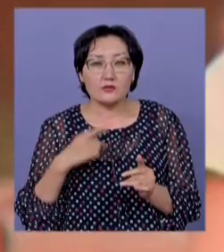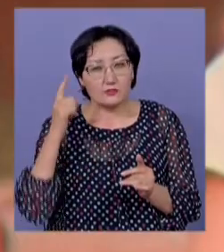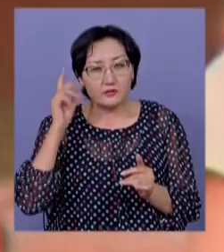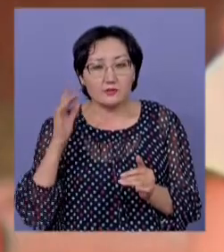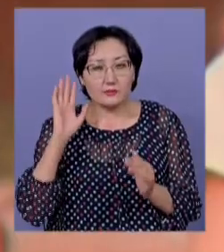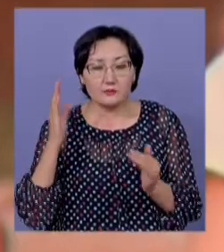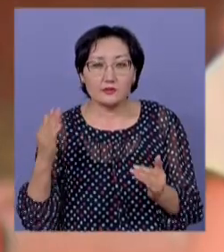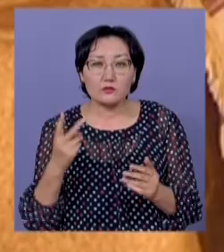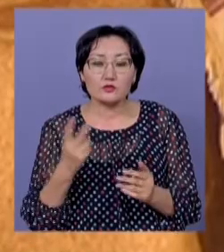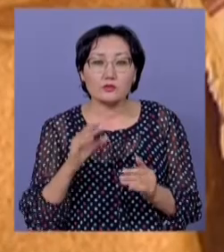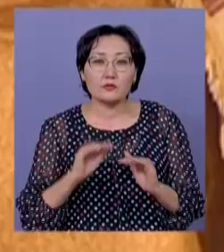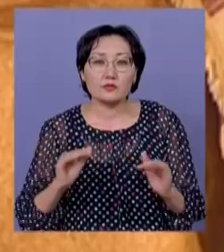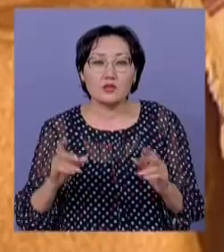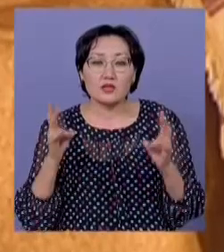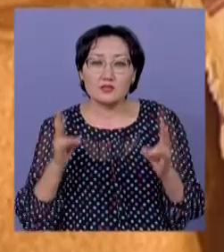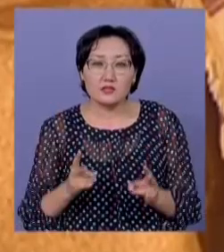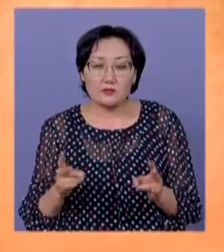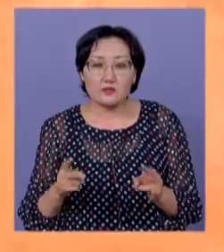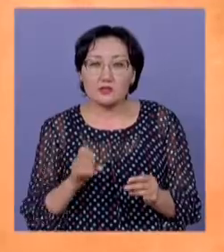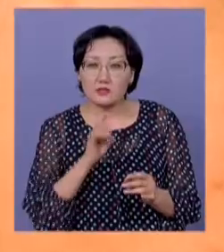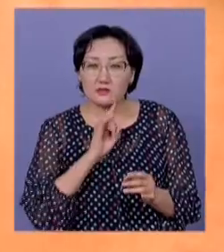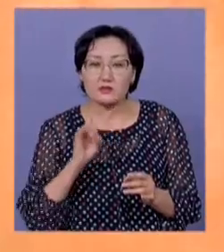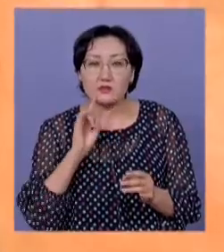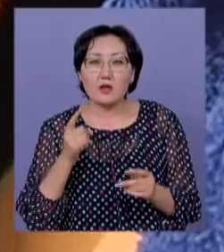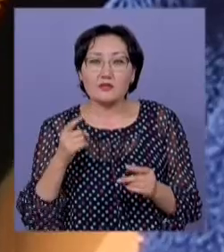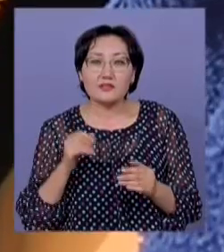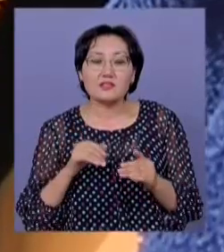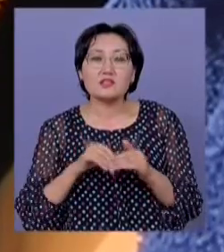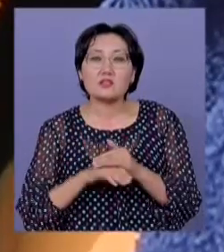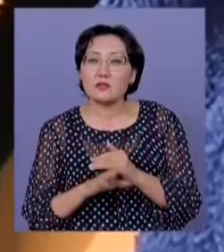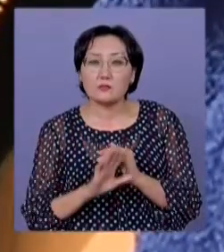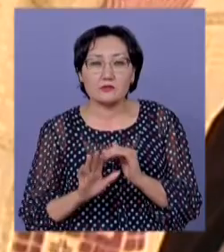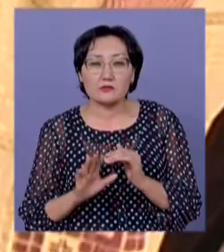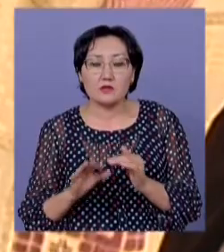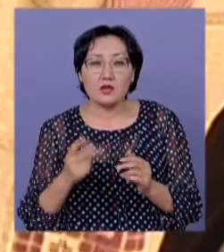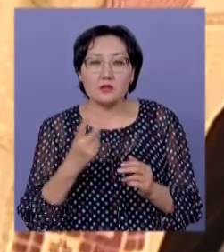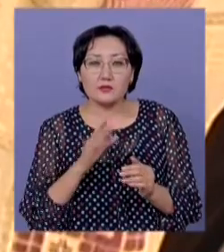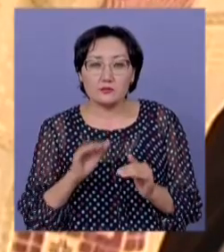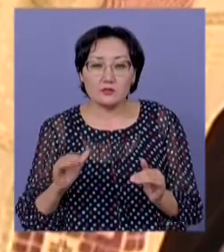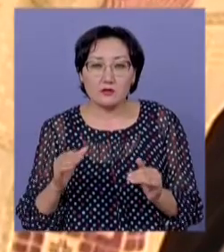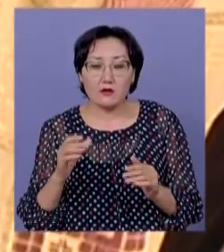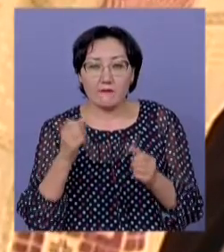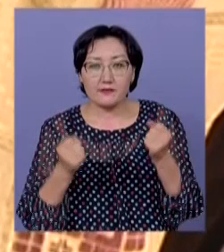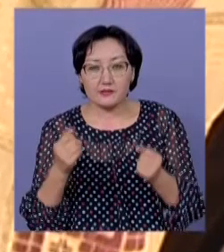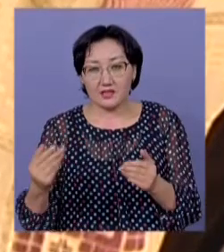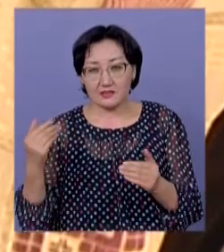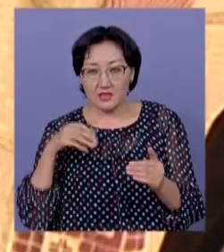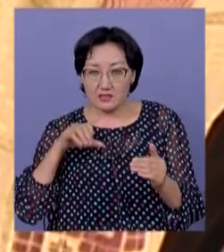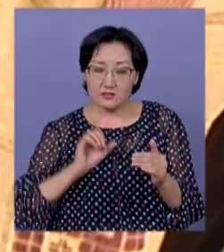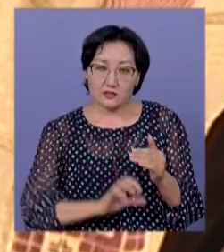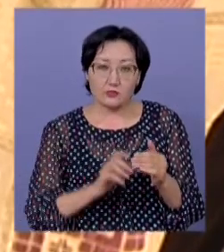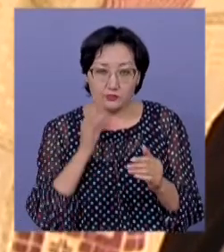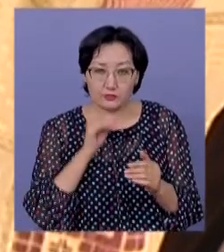Ал қос бүлдіршінмен бірге зардап шеккен Эльмира неге шыға алмай қалған? Екі баланы жаңа водитель артындағы сиденьеге тығып